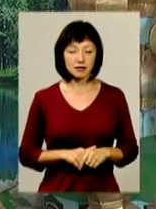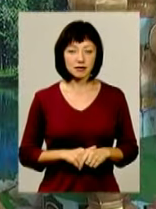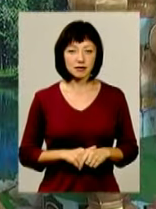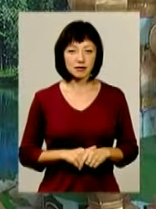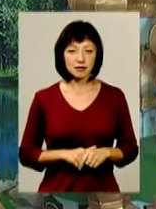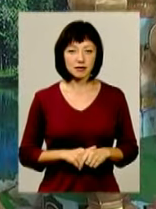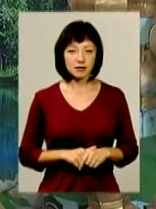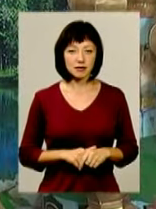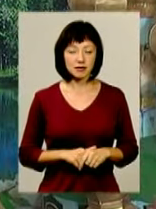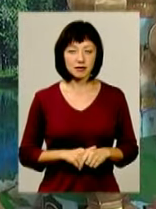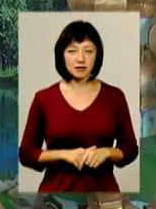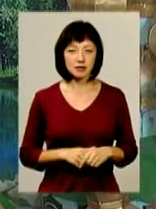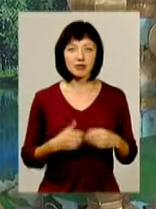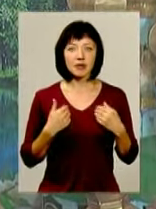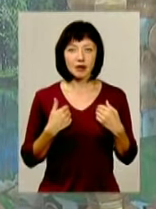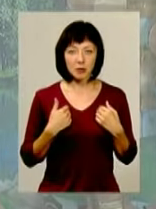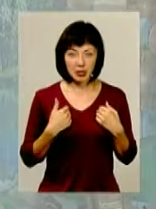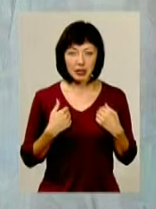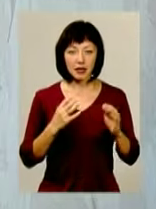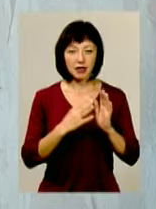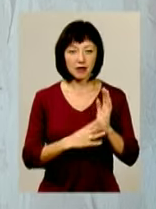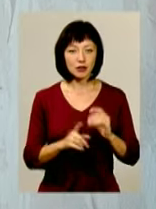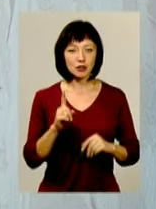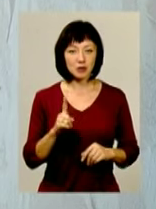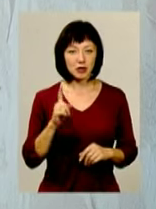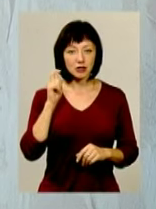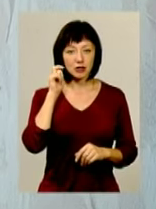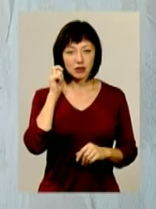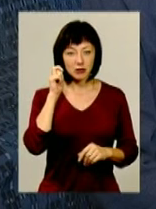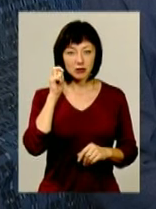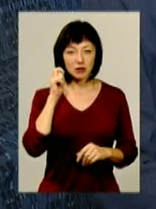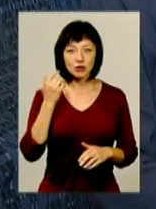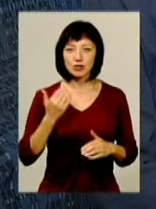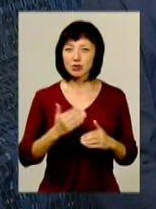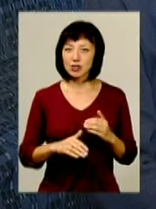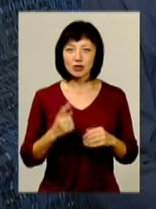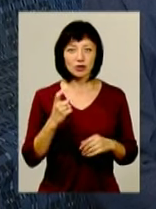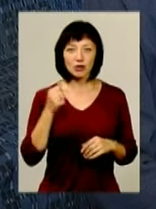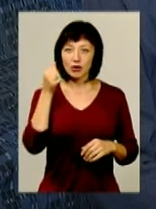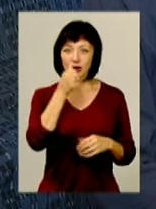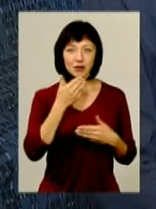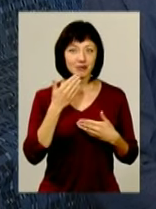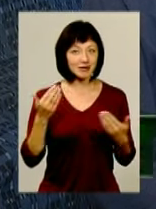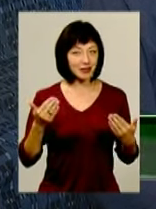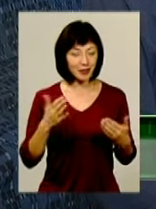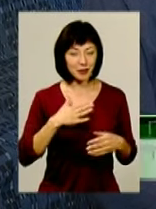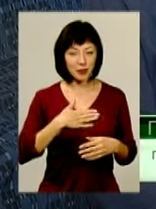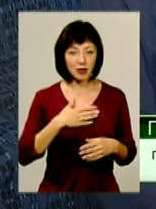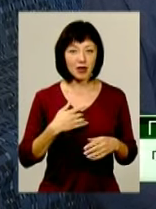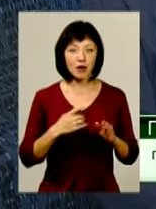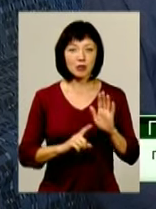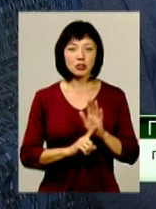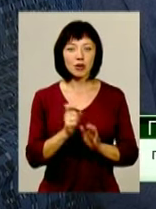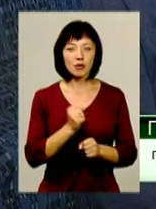Вже 91-й рік мені, останній десяток розміняв. Церкві почав я